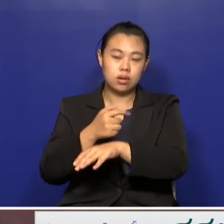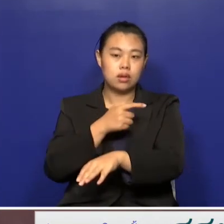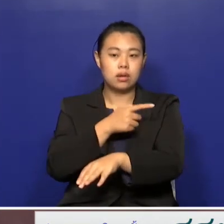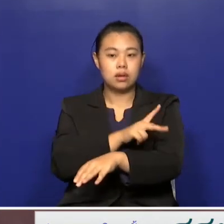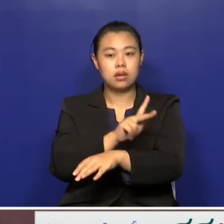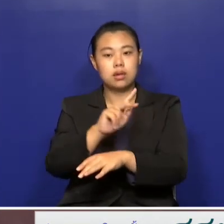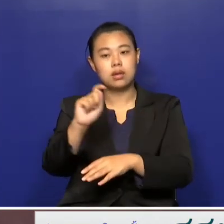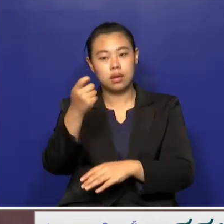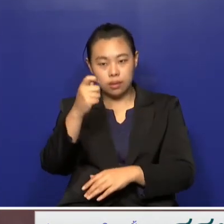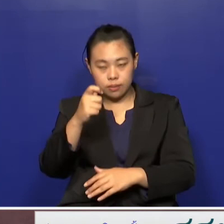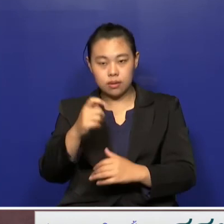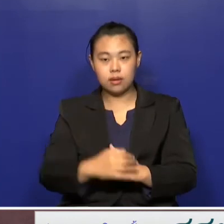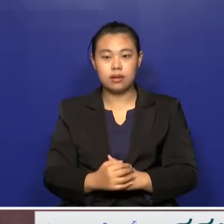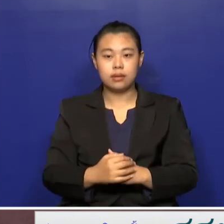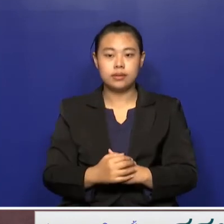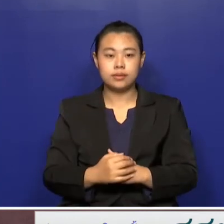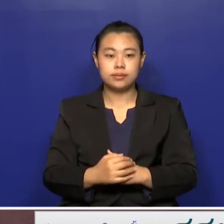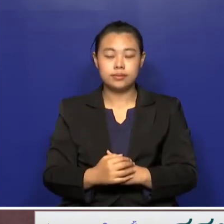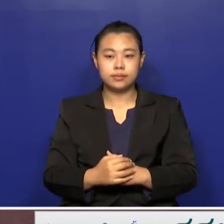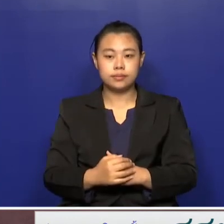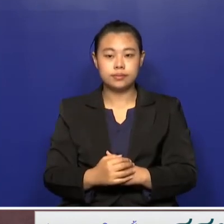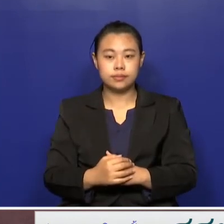ณาเร่งแก้ไขปัญหาดังกล่าวนี้ให้